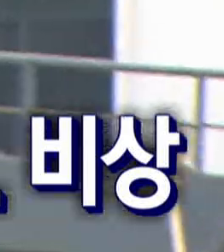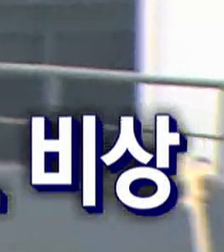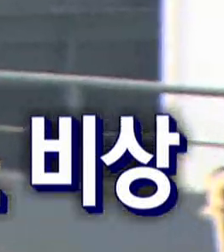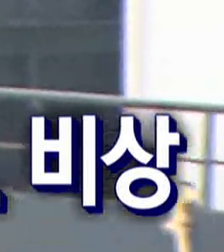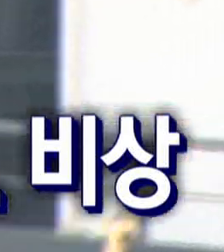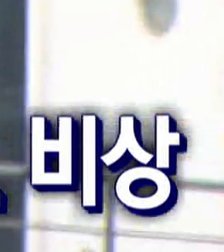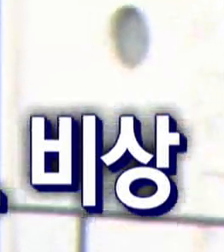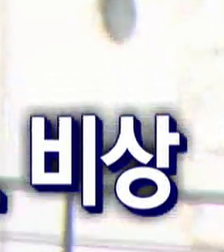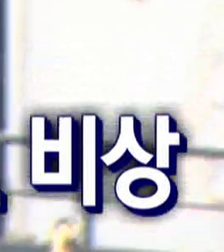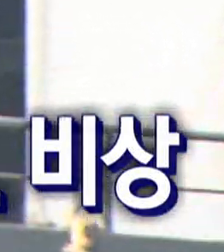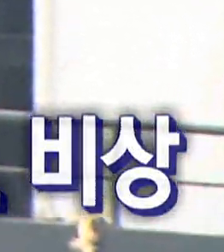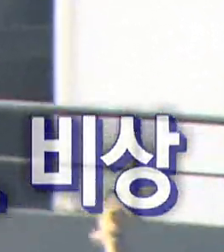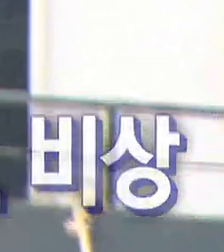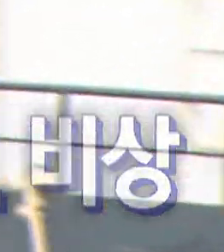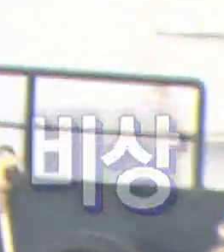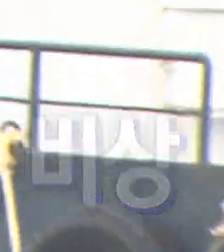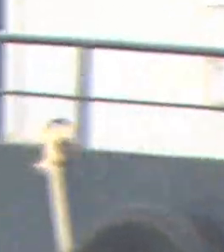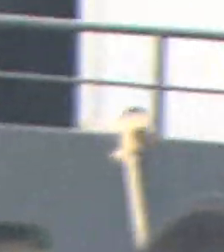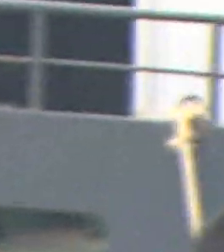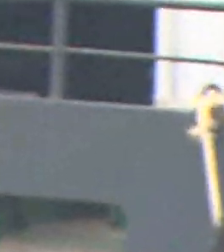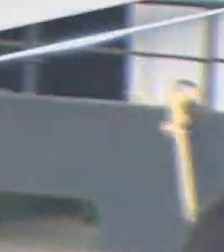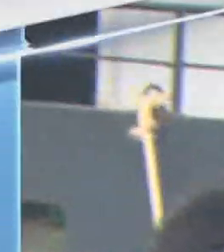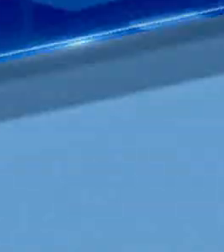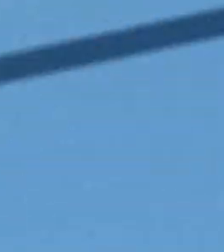검출돼 방제 작업에 비상이 걸렸습니다.